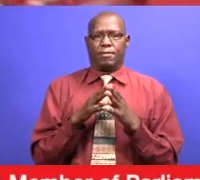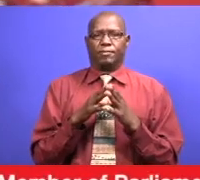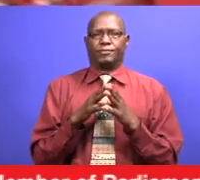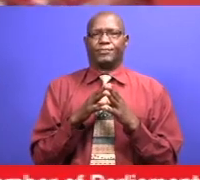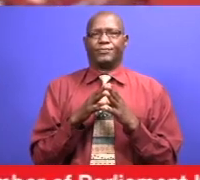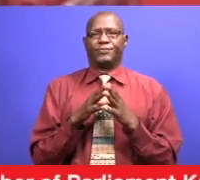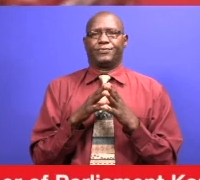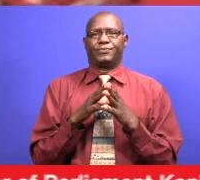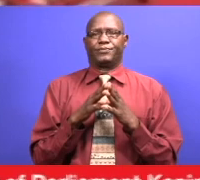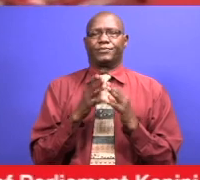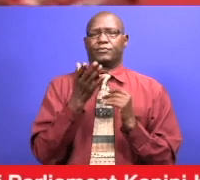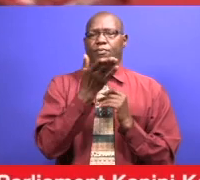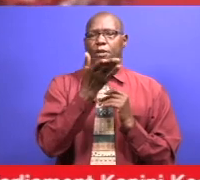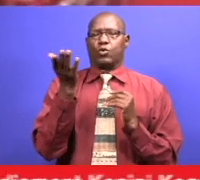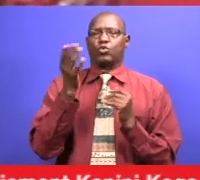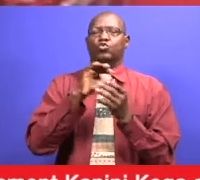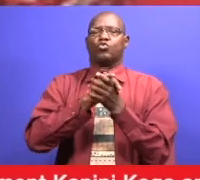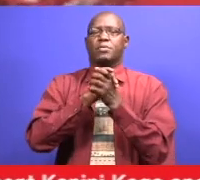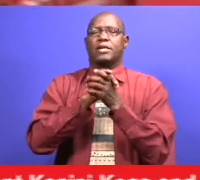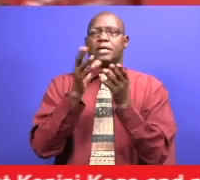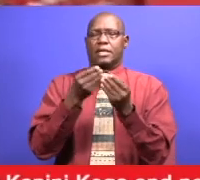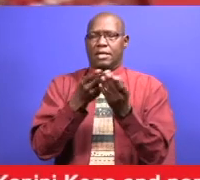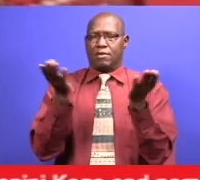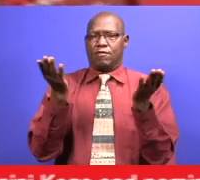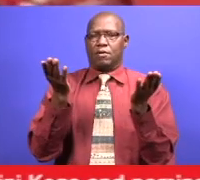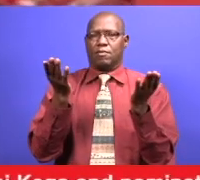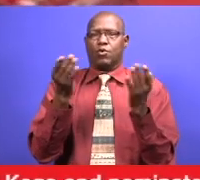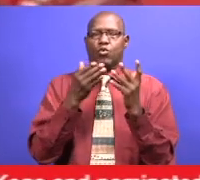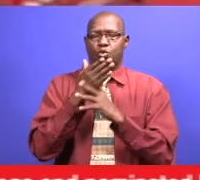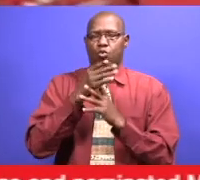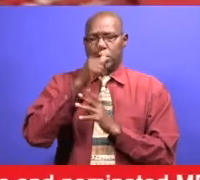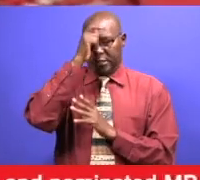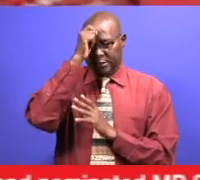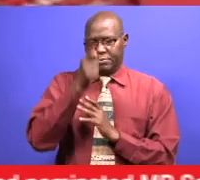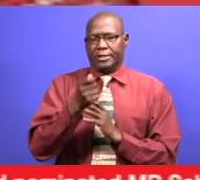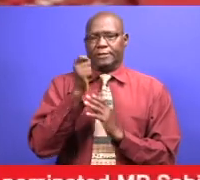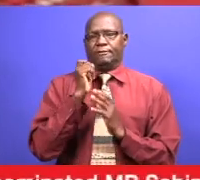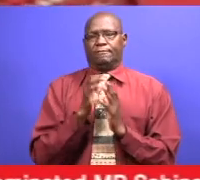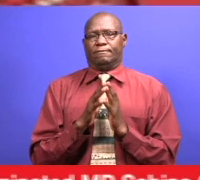ambao wanajubilii waliwape kwa heshima kubwa.